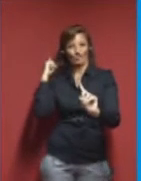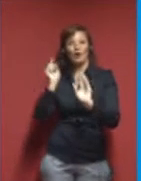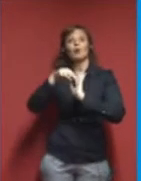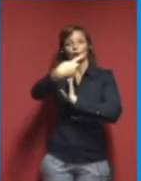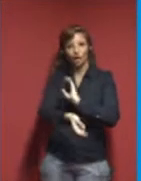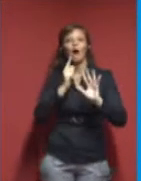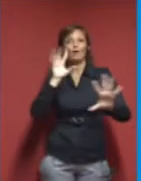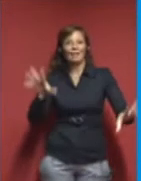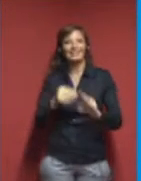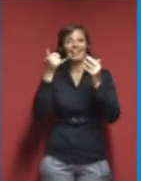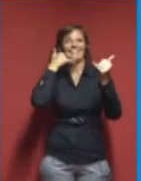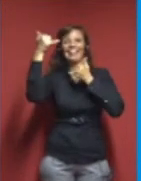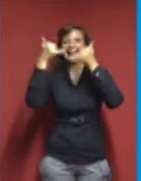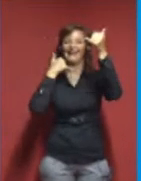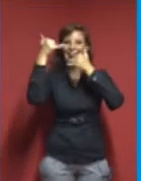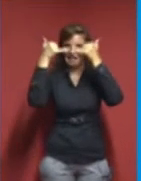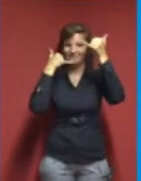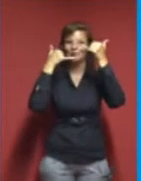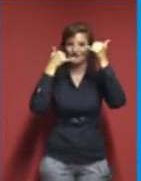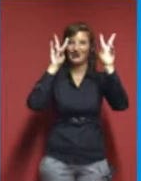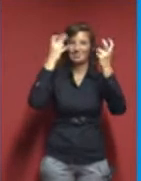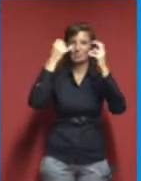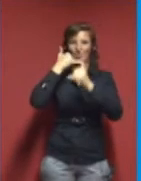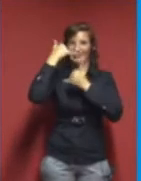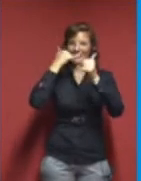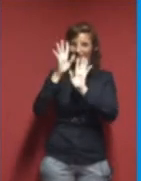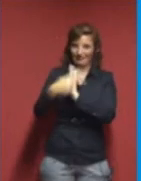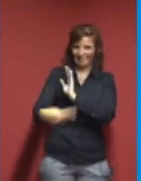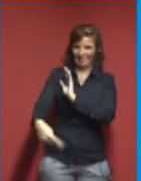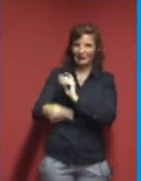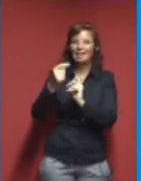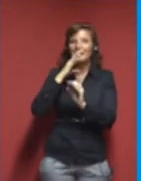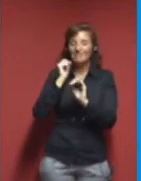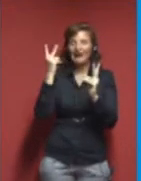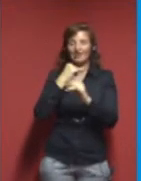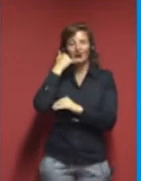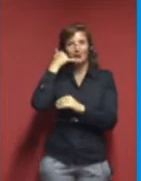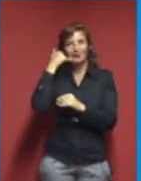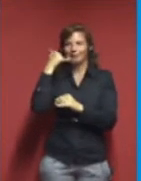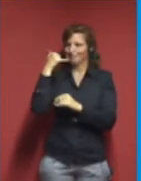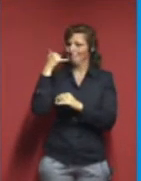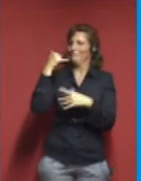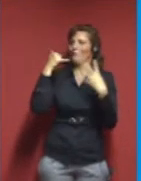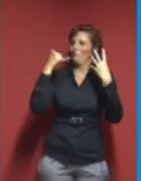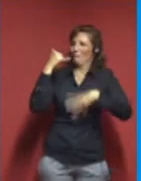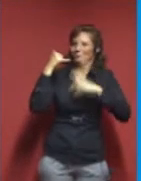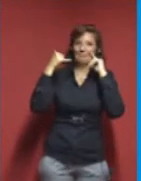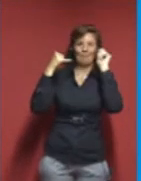a chiamare con quei prototipi e dicono e si meravigliano del fatto che appunto funzionino.